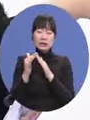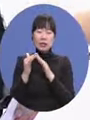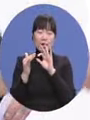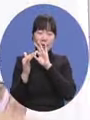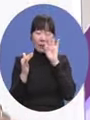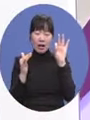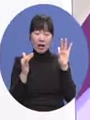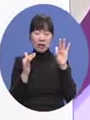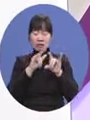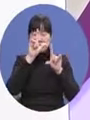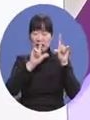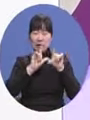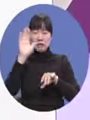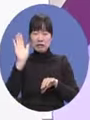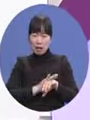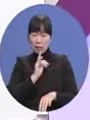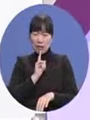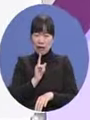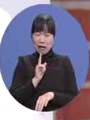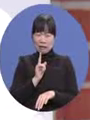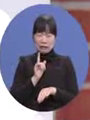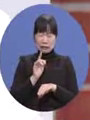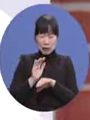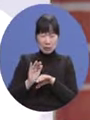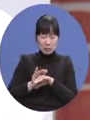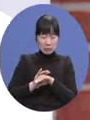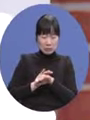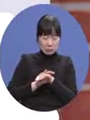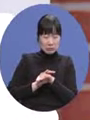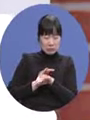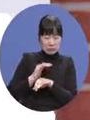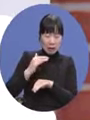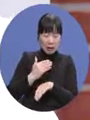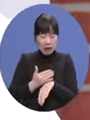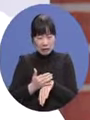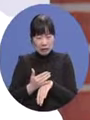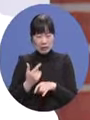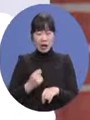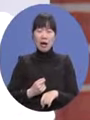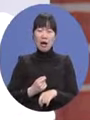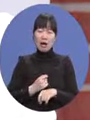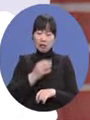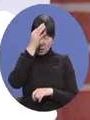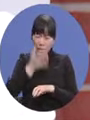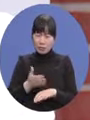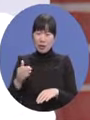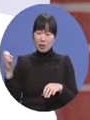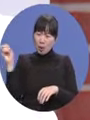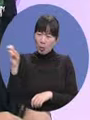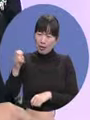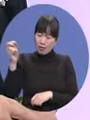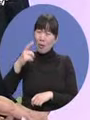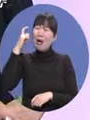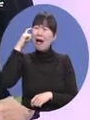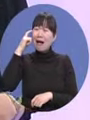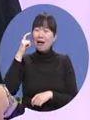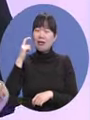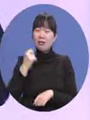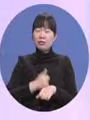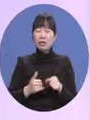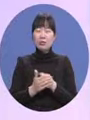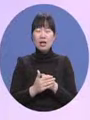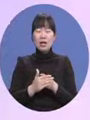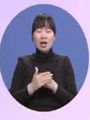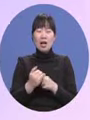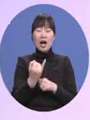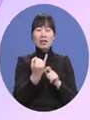잘못 뻗어요. 잘못했다니까요. 이제 애들이. 거죠, 예. 했다는데 사과했는데 하고 이래요. 그 저쪽